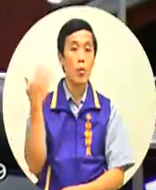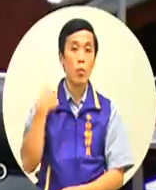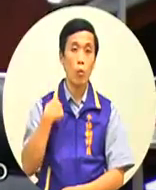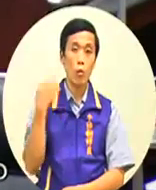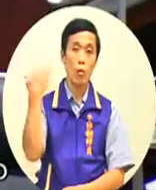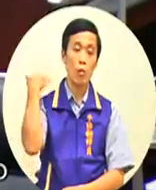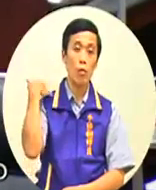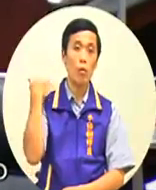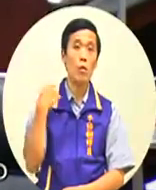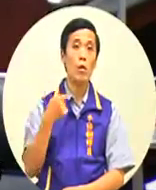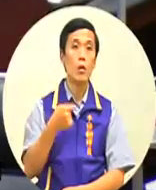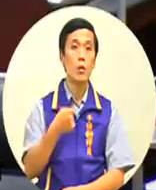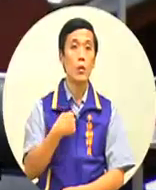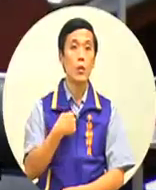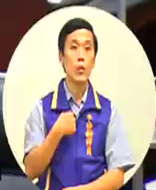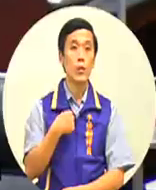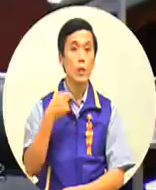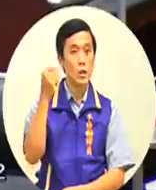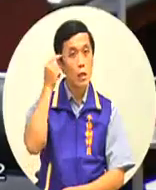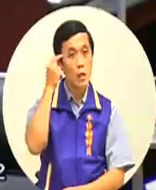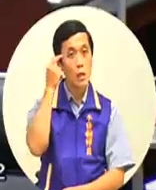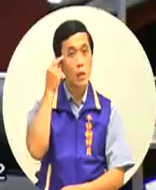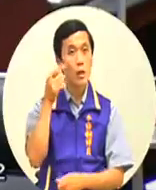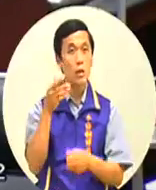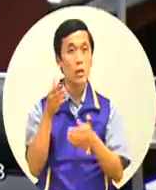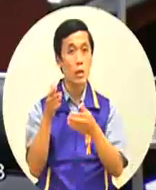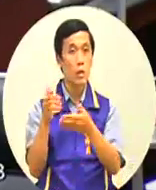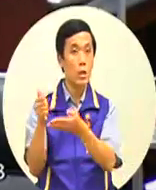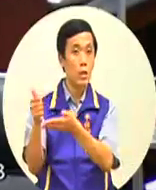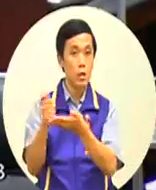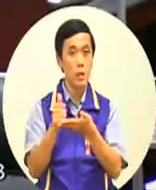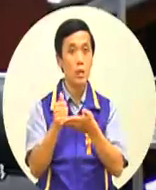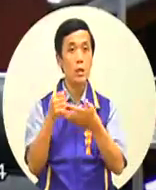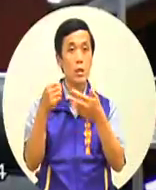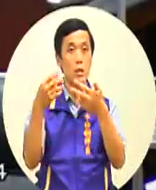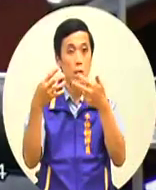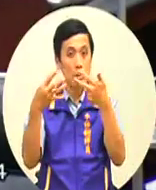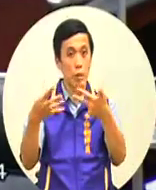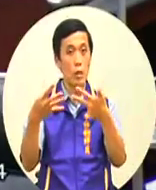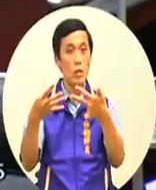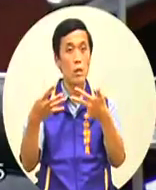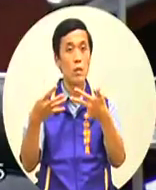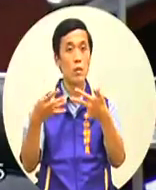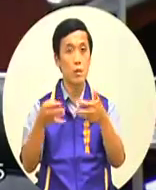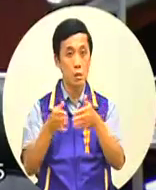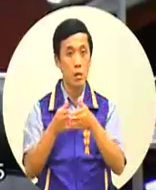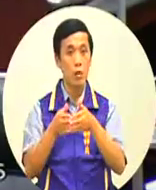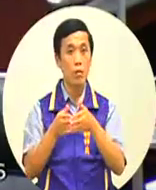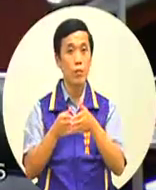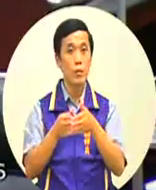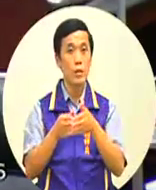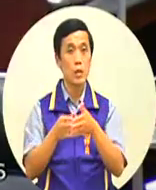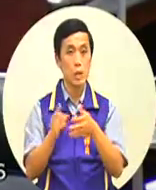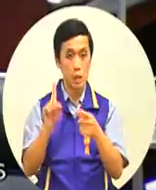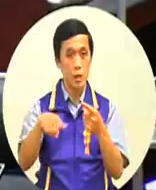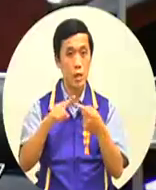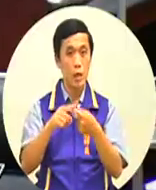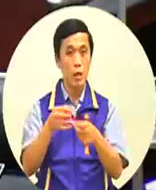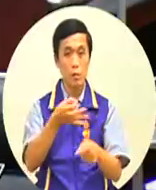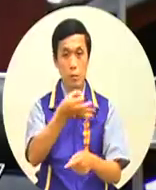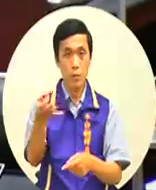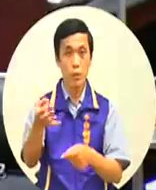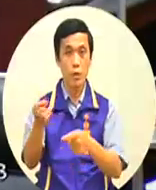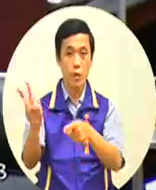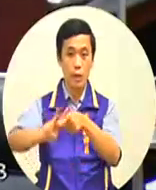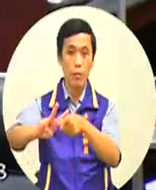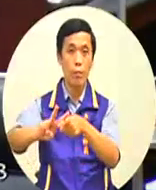小姐，因为我就是要改工读生，我就是要请礼拜时啊，你毋知影？爱先赔钱给伊。所以